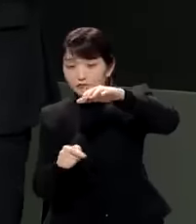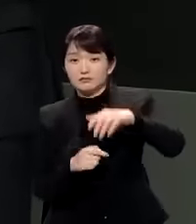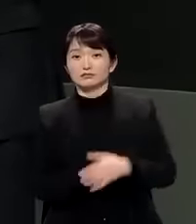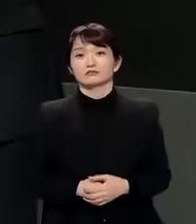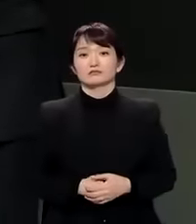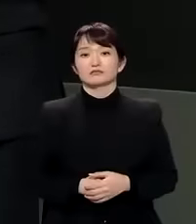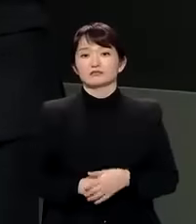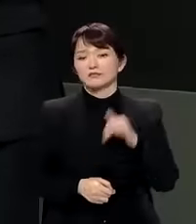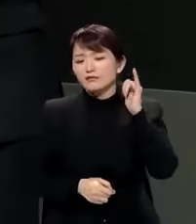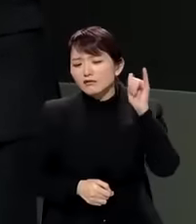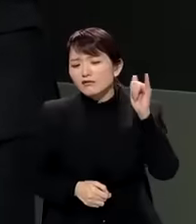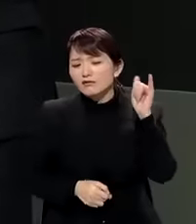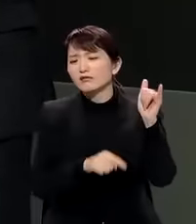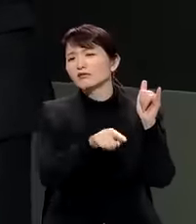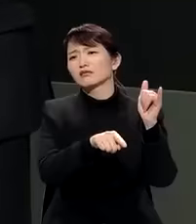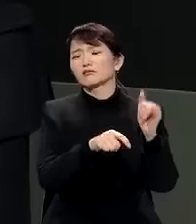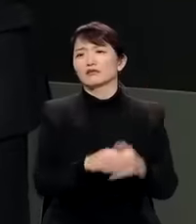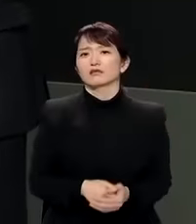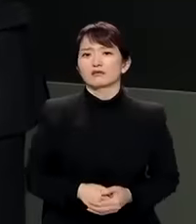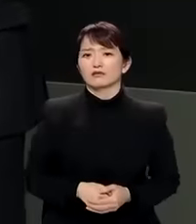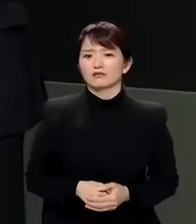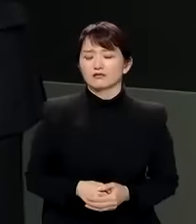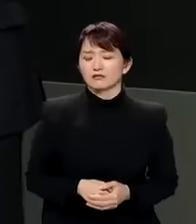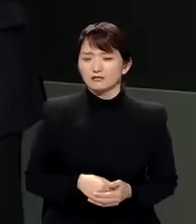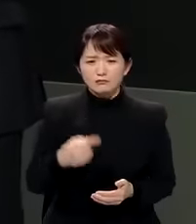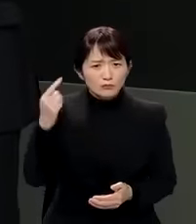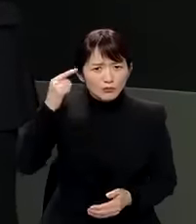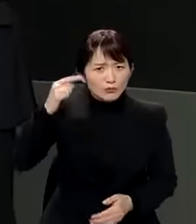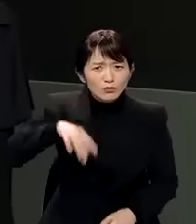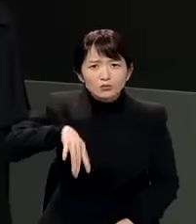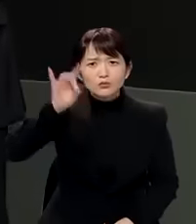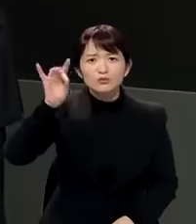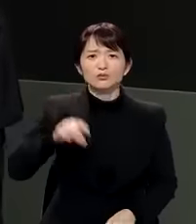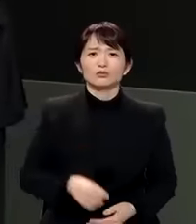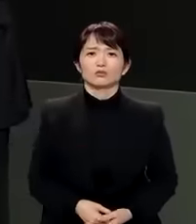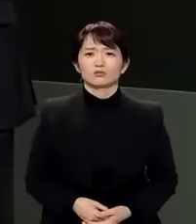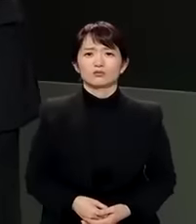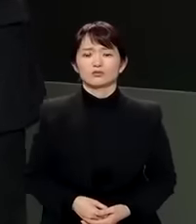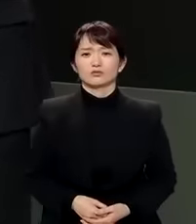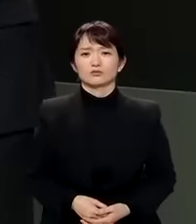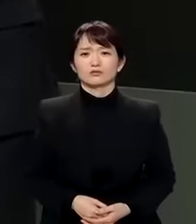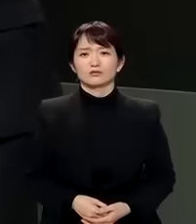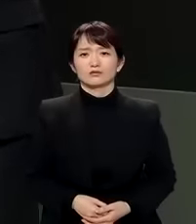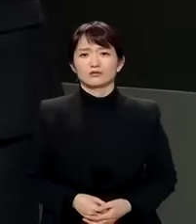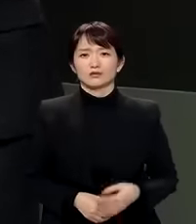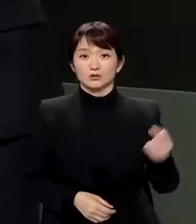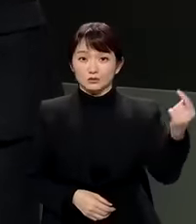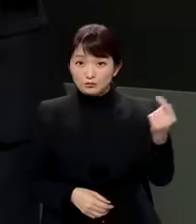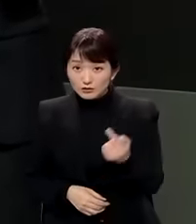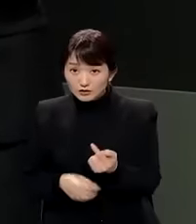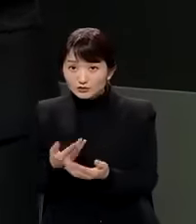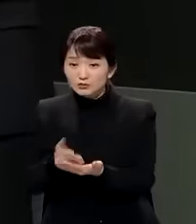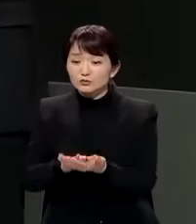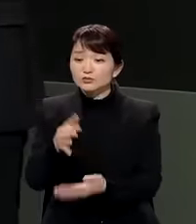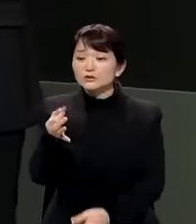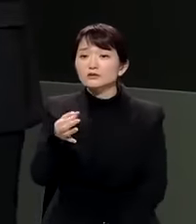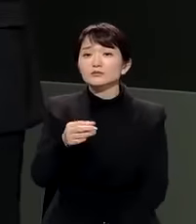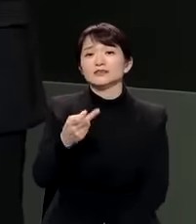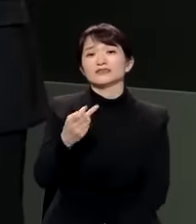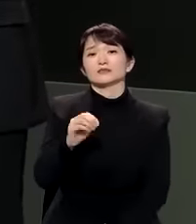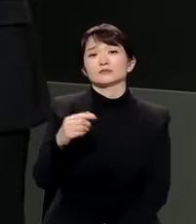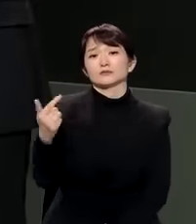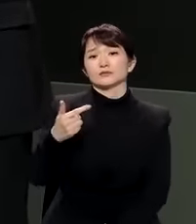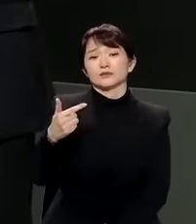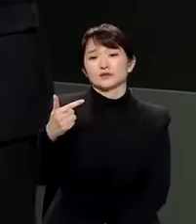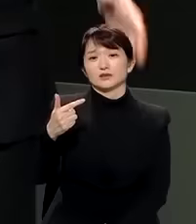센터에서도 어 그런 건 평생 처음 들어본 얘기예요 하더랍니다 세상에 as 기사가 왔는데 수리비 12만 6,000원 TV